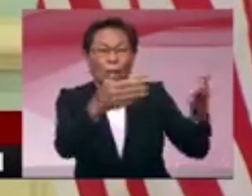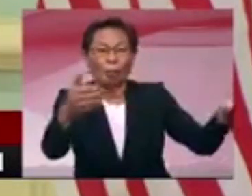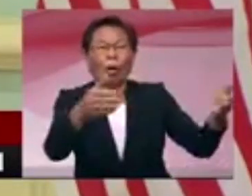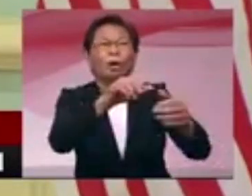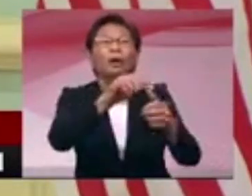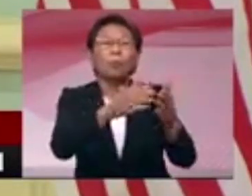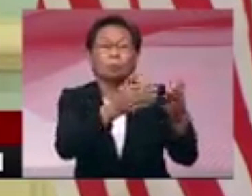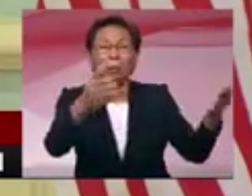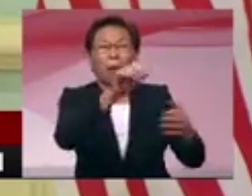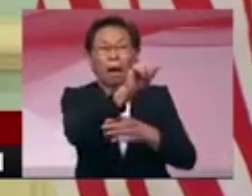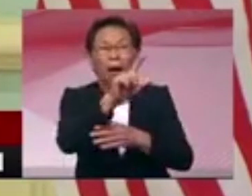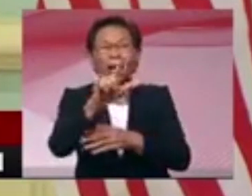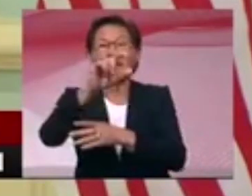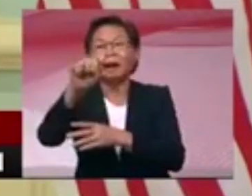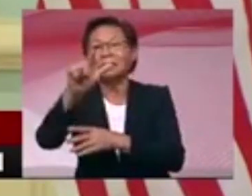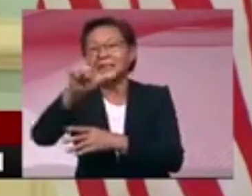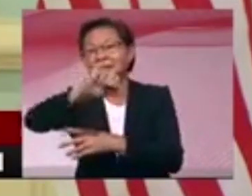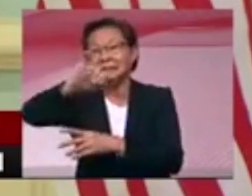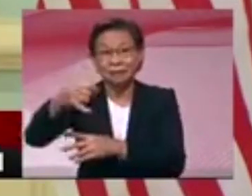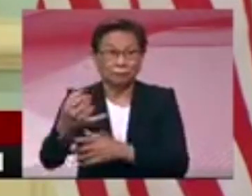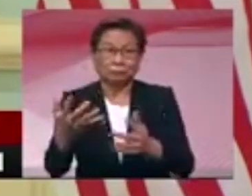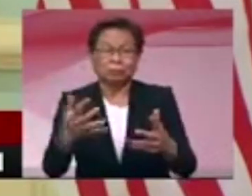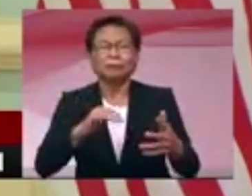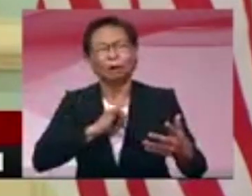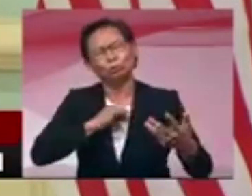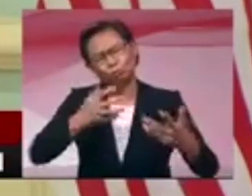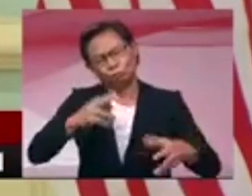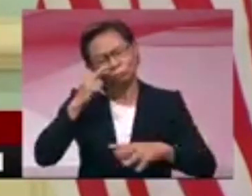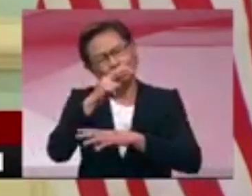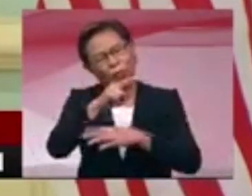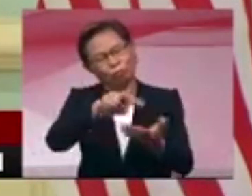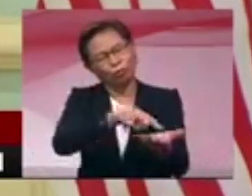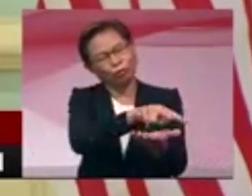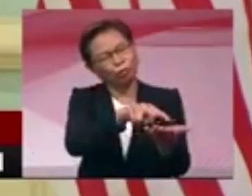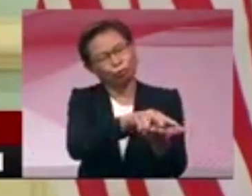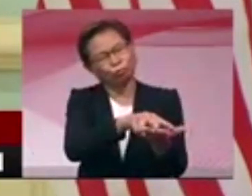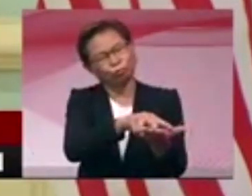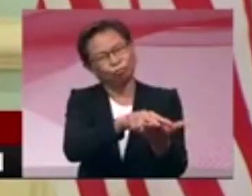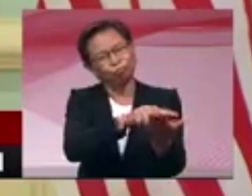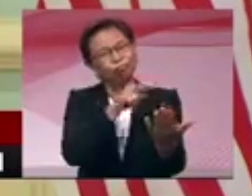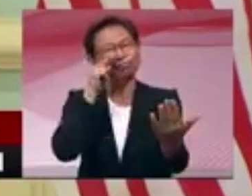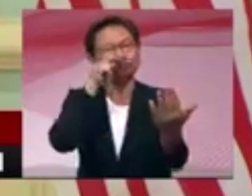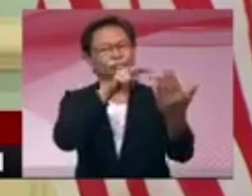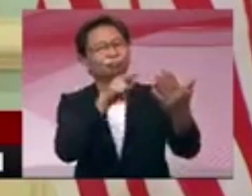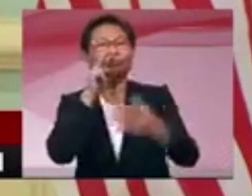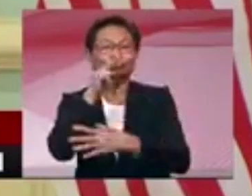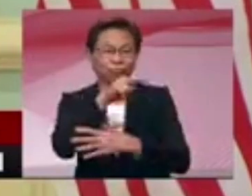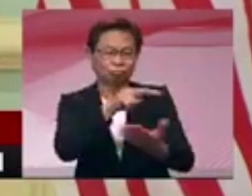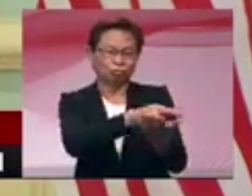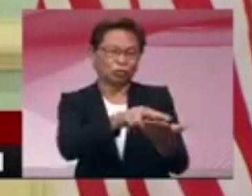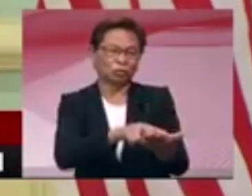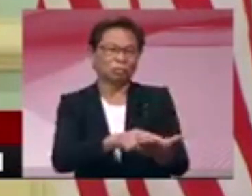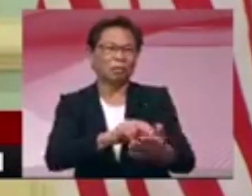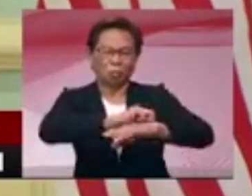lihat video tersebut. Saya lihat tuduhan-tuduhan terhadap Malaysia